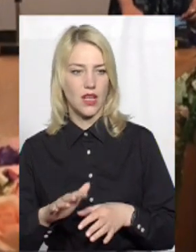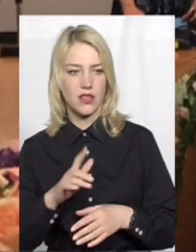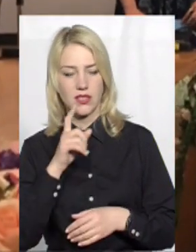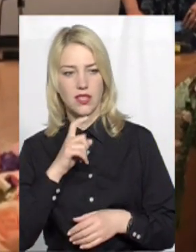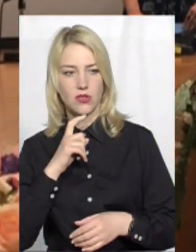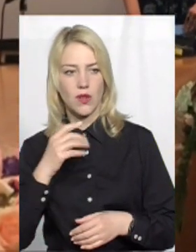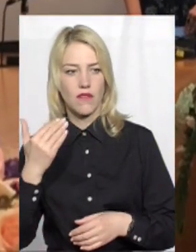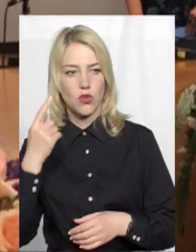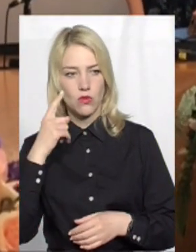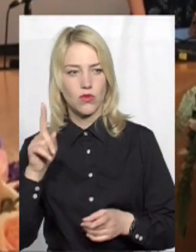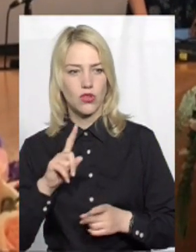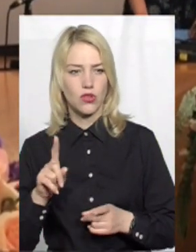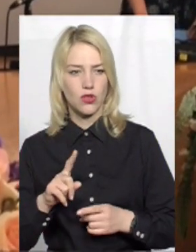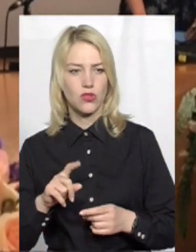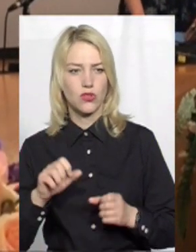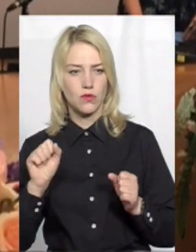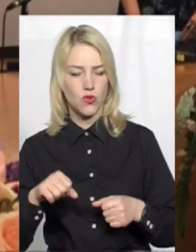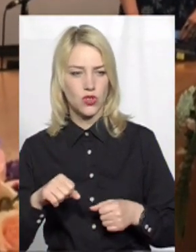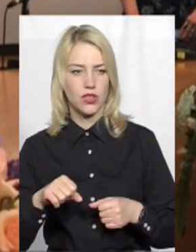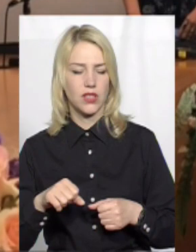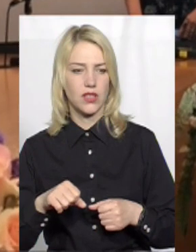думаєте, зможете повноцінно опанувати